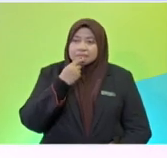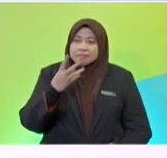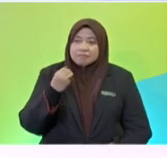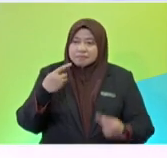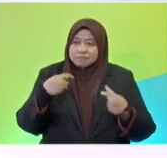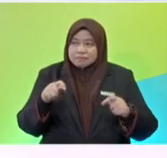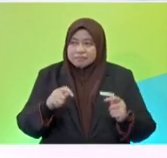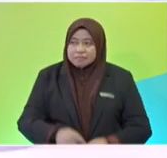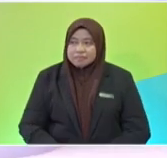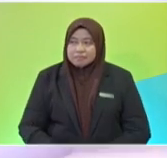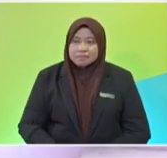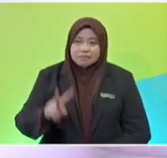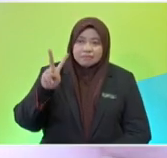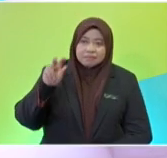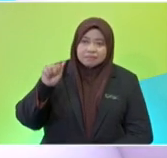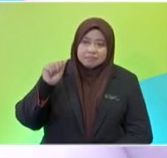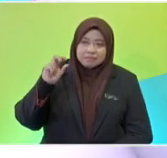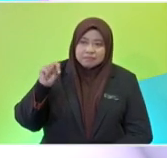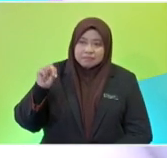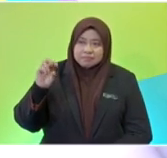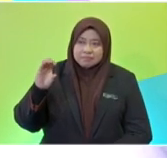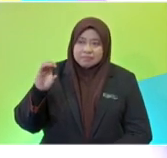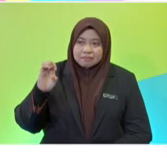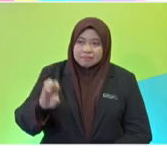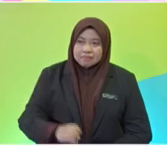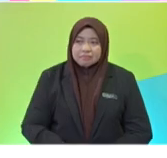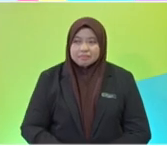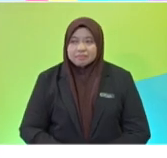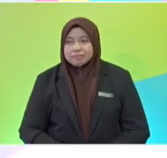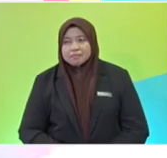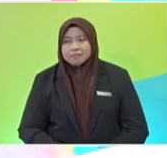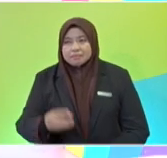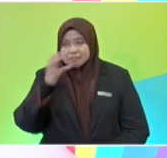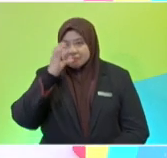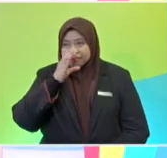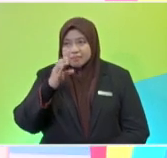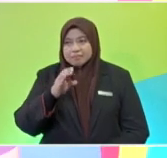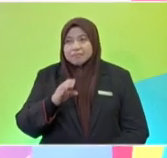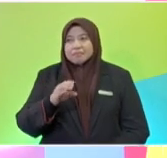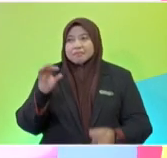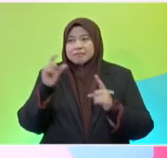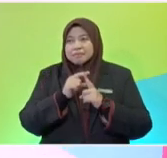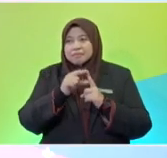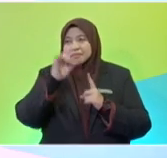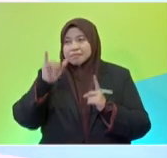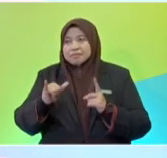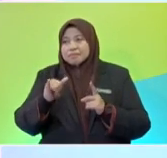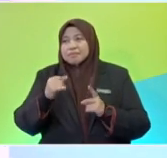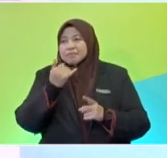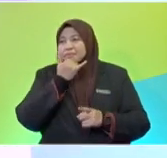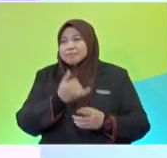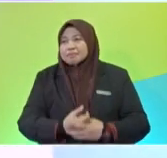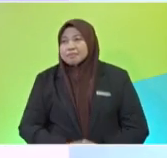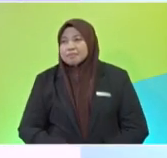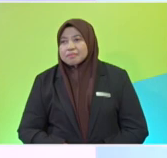banch dan juga azrail untuk menikah kita lihat siapa yang percaya yang membetulkan